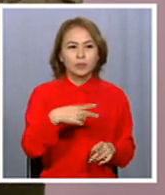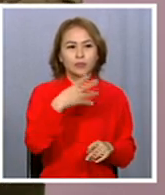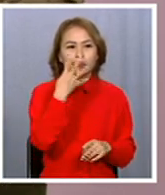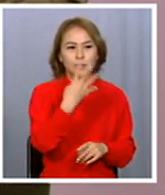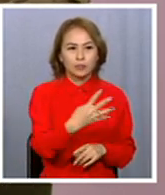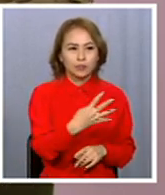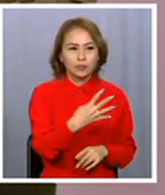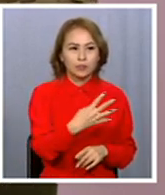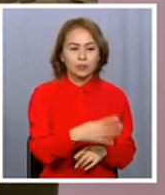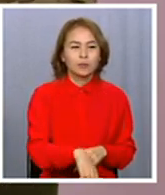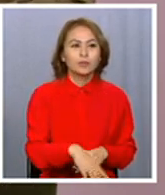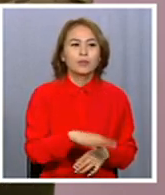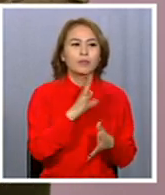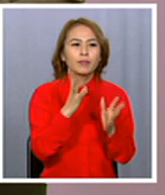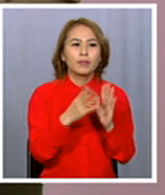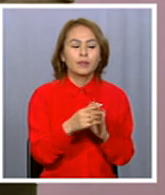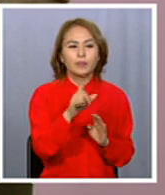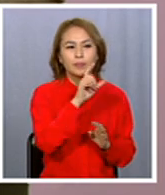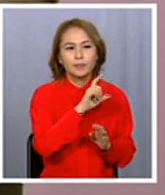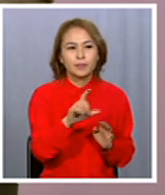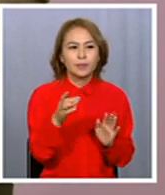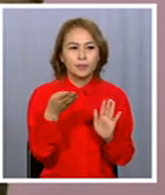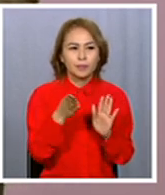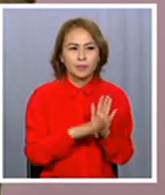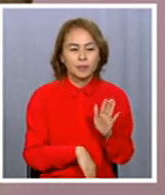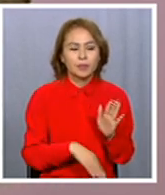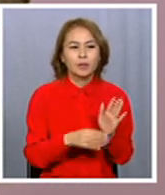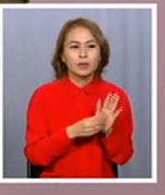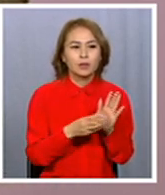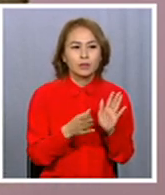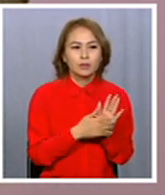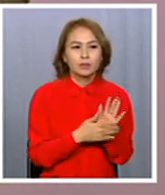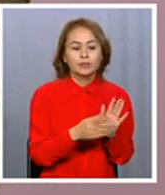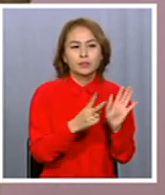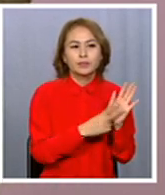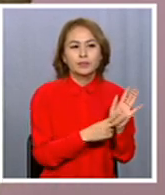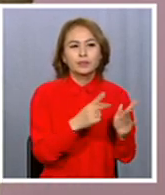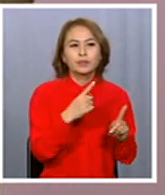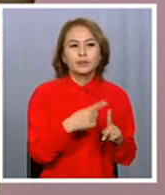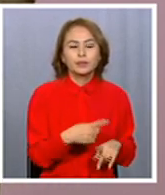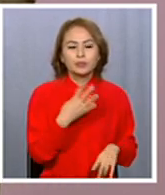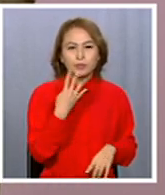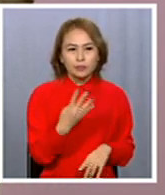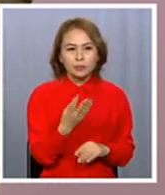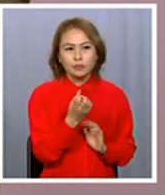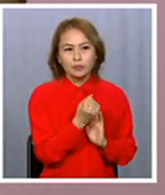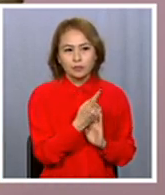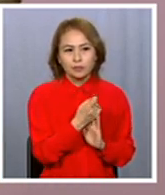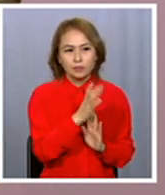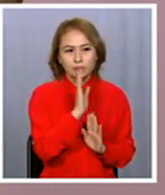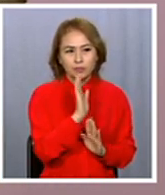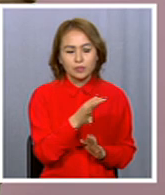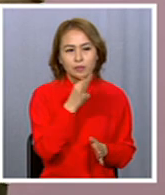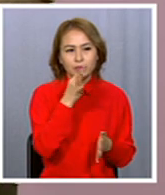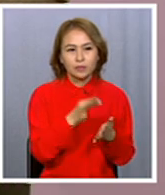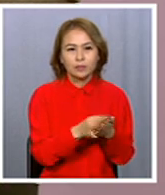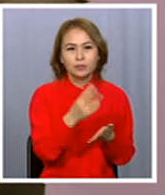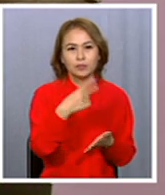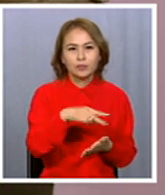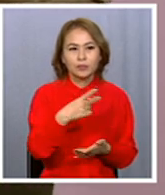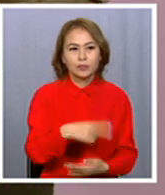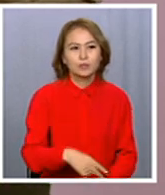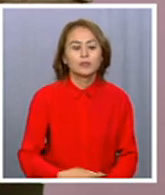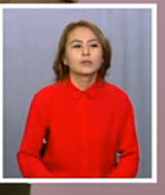қосамыз. Бөлімін өзгерсіз жазамыз. 7 мен 4-тің қосындысы 11-ге тең. Жауабы 20-дан